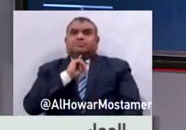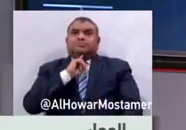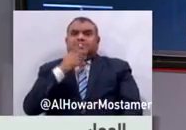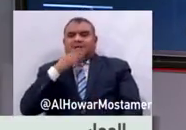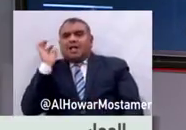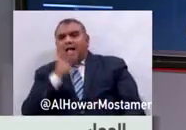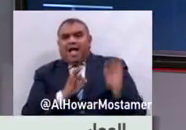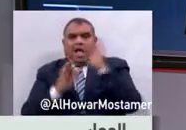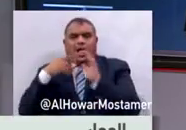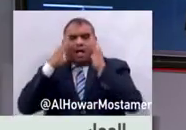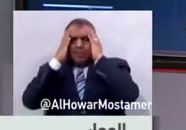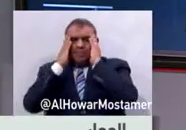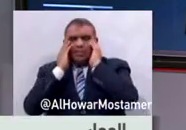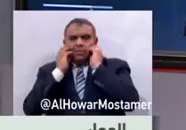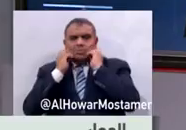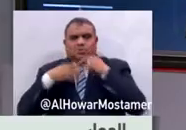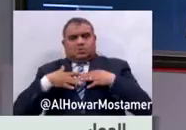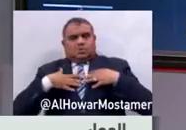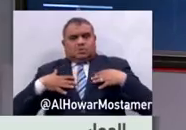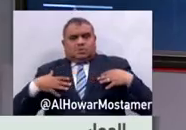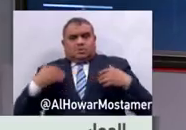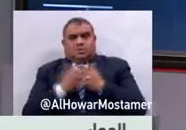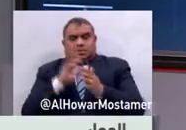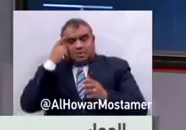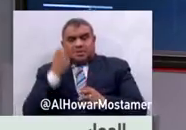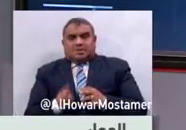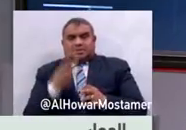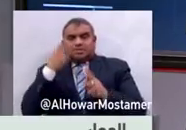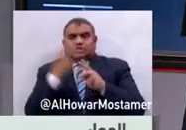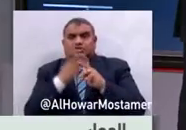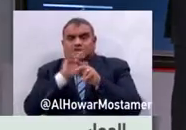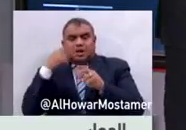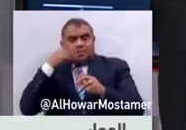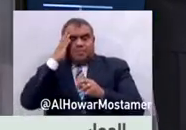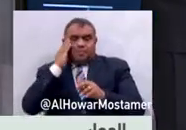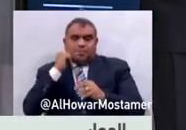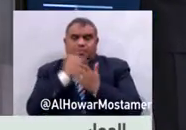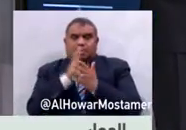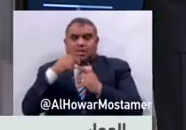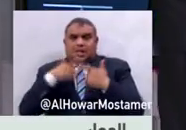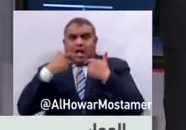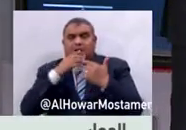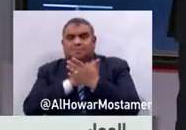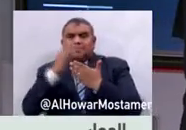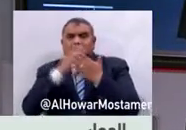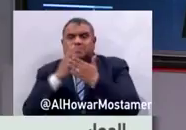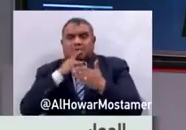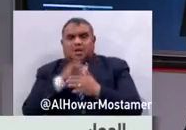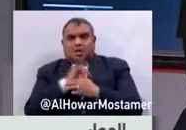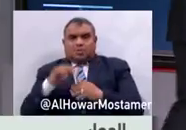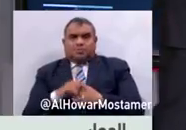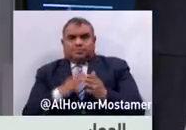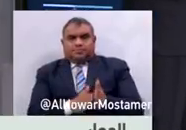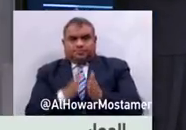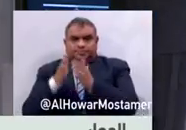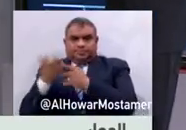ومعاناتهم. وبيقولوا أن النكتة بتعبر عن ثقافة أمة، ويمكن أنها كمان تحرك أمة بأسرها. طيب